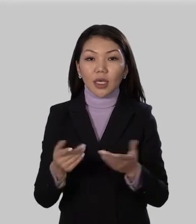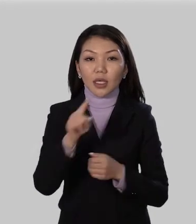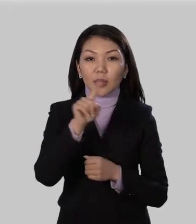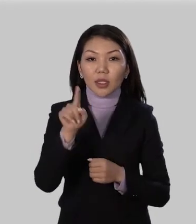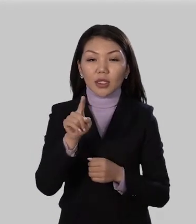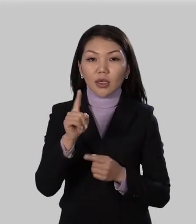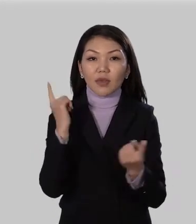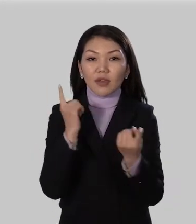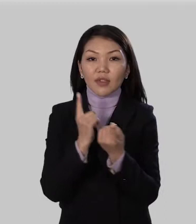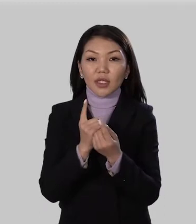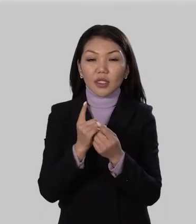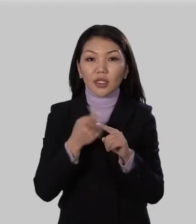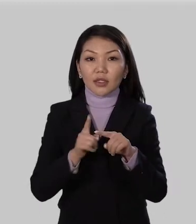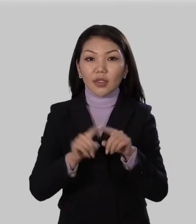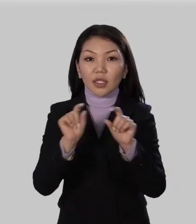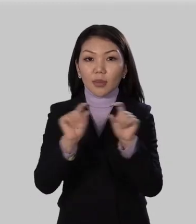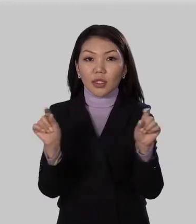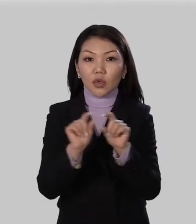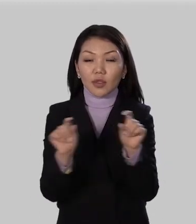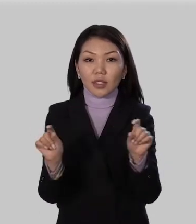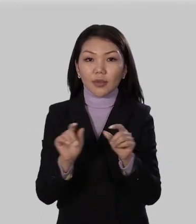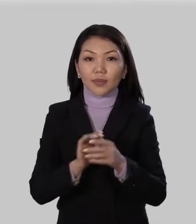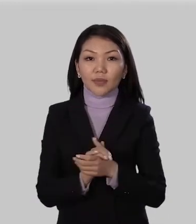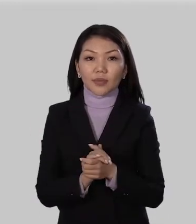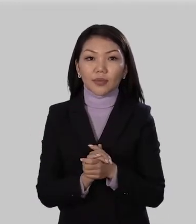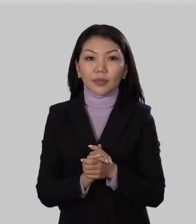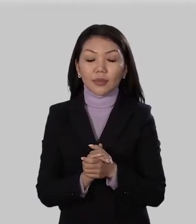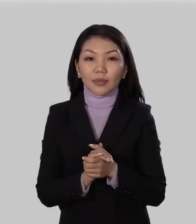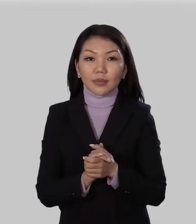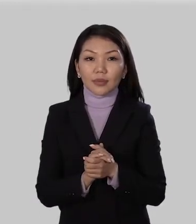Какие приставки встретились нам в пословицах?